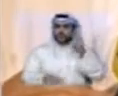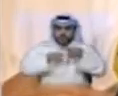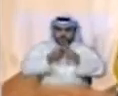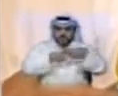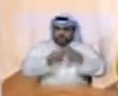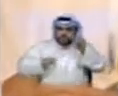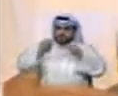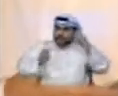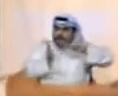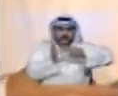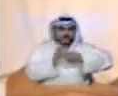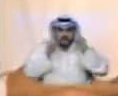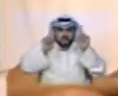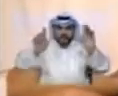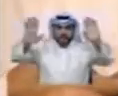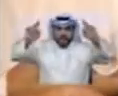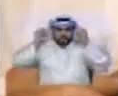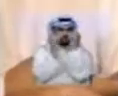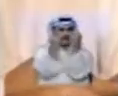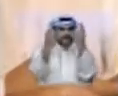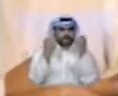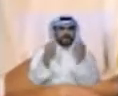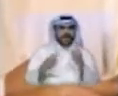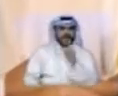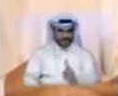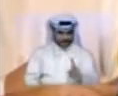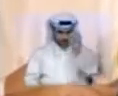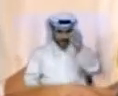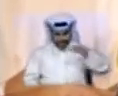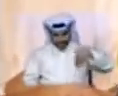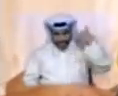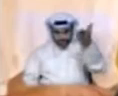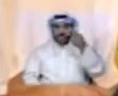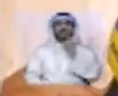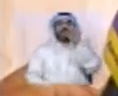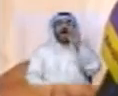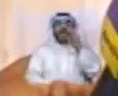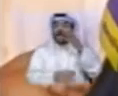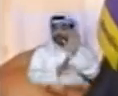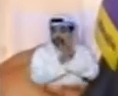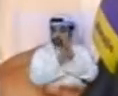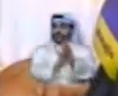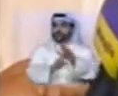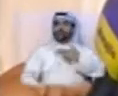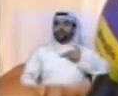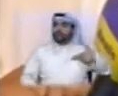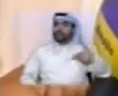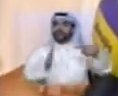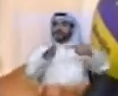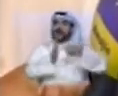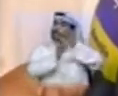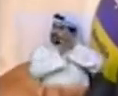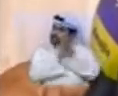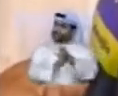مهمة، ونتأمل حقيقة يعني أن يكون لهم الدعم الكامل ويعني كل الدعم